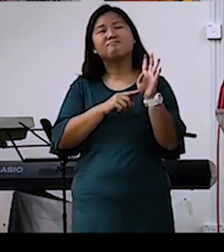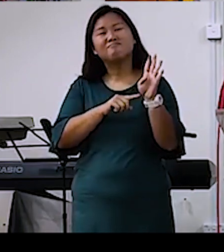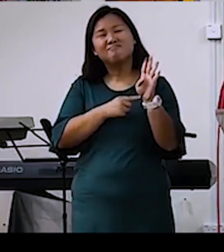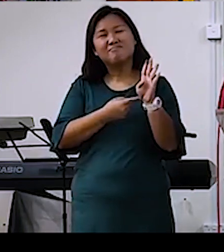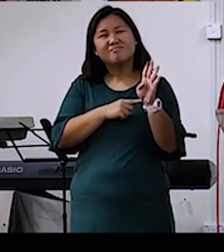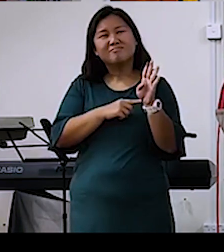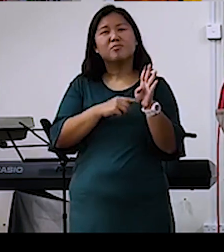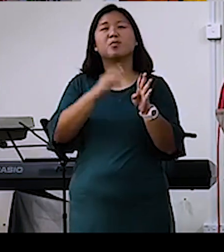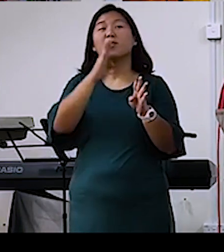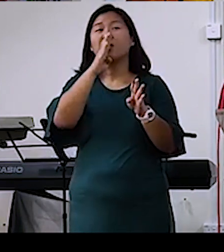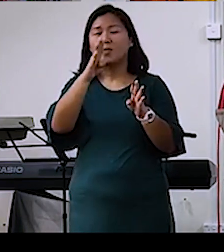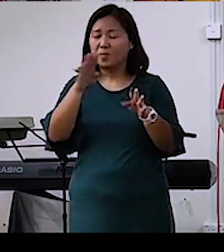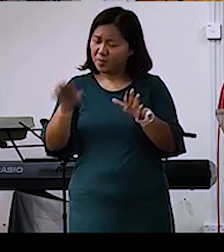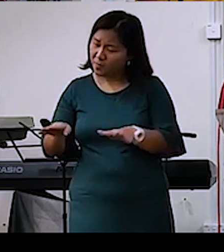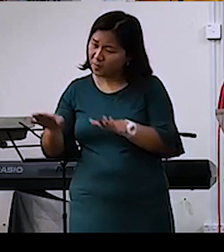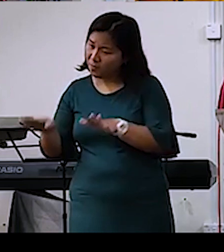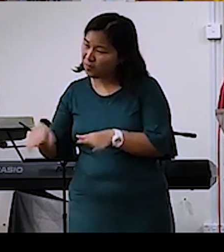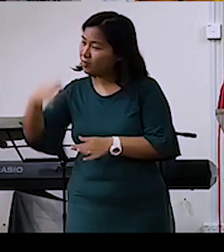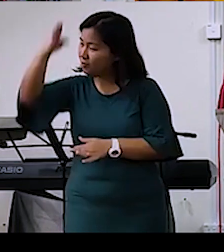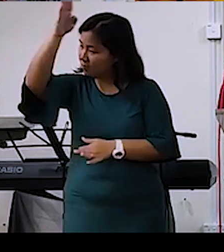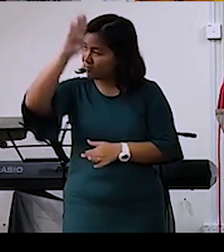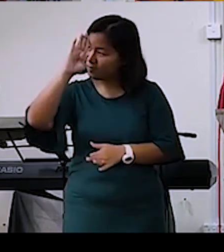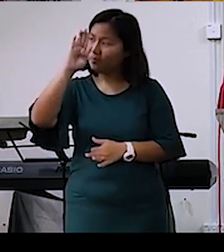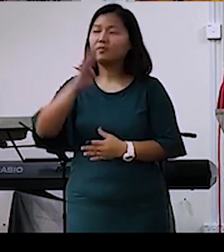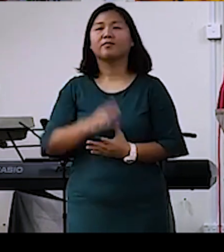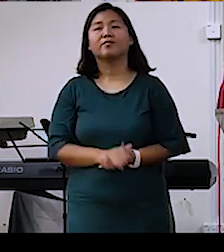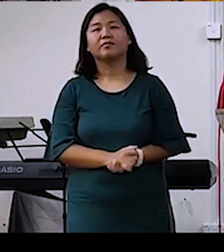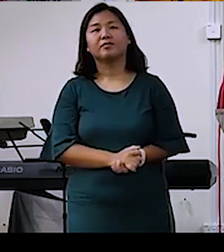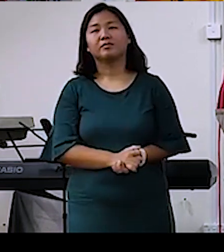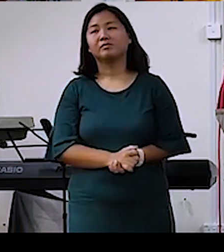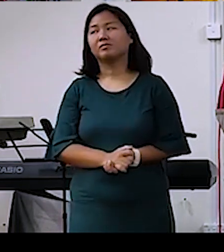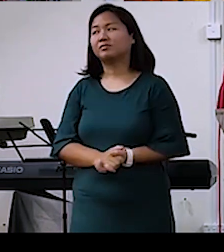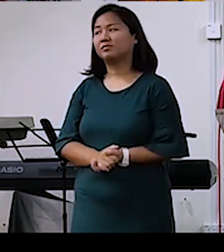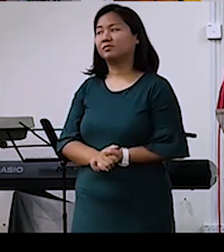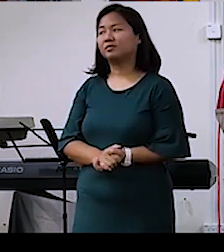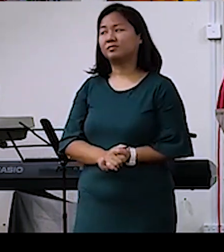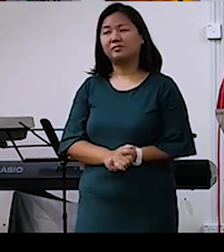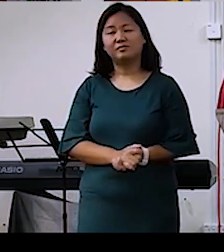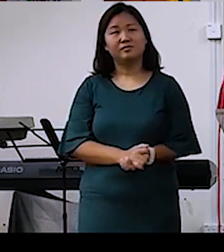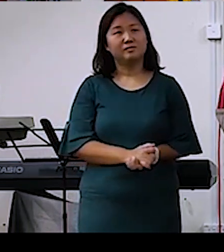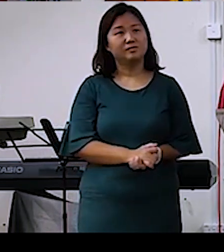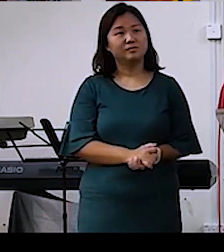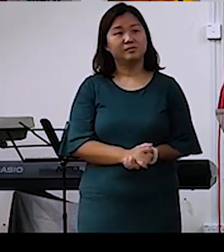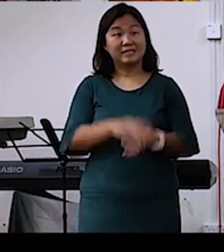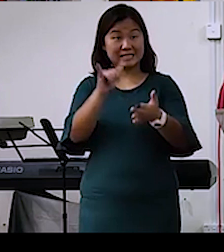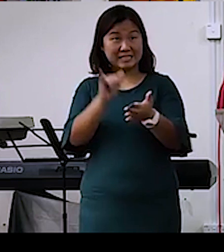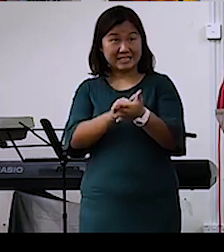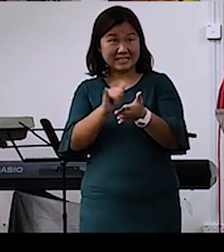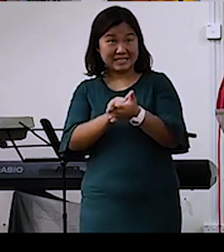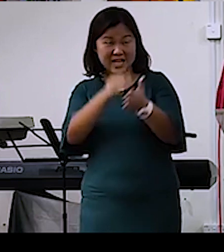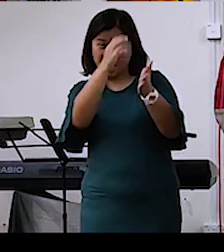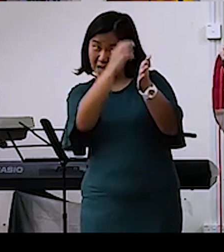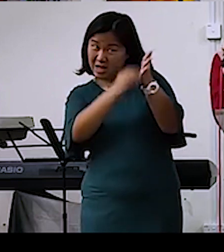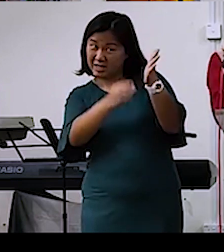我们接受主耶稣基督为我们的救主之后呢，我们就成为了他的孩子。 So this precious